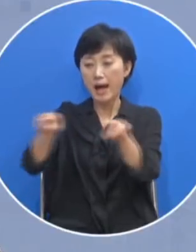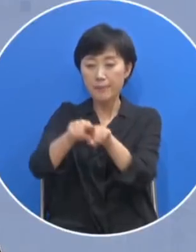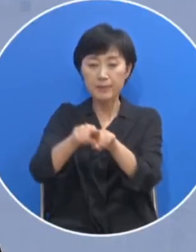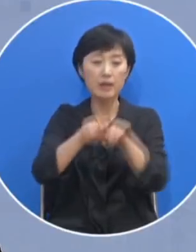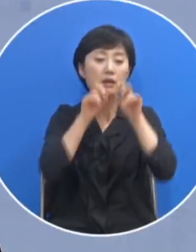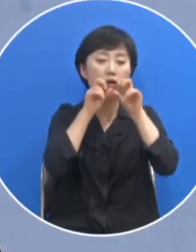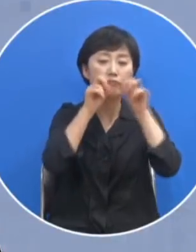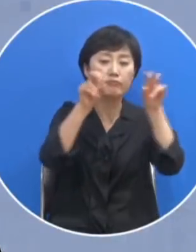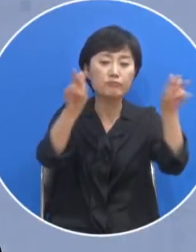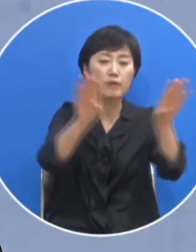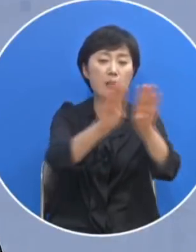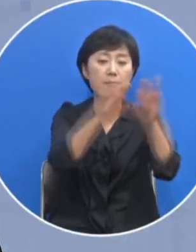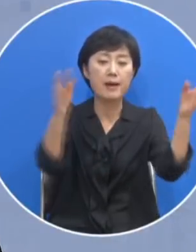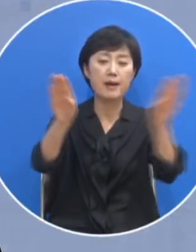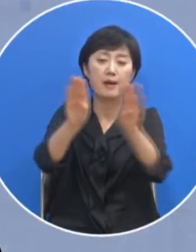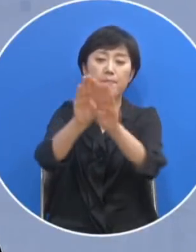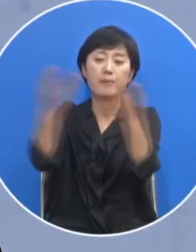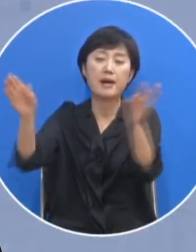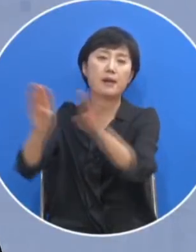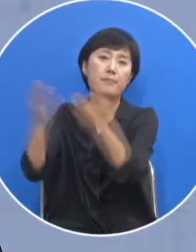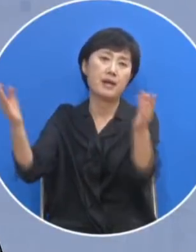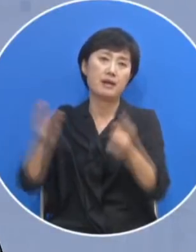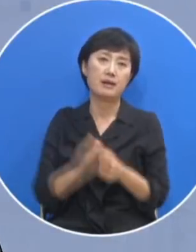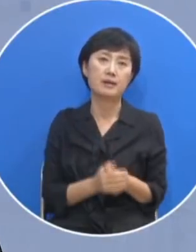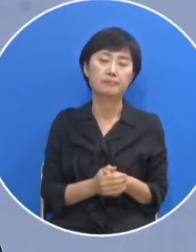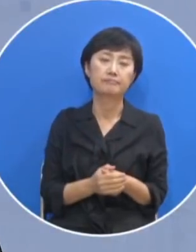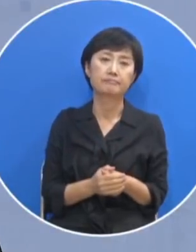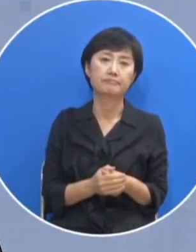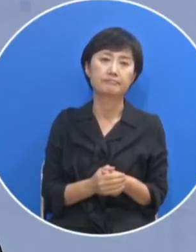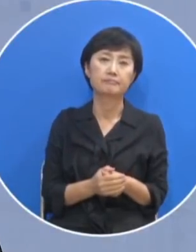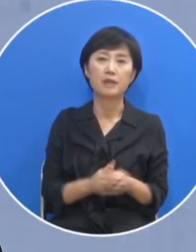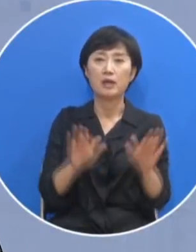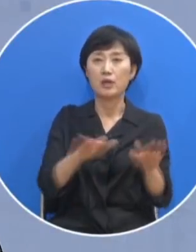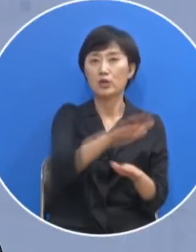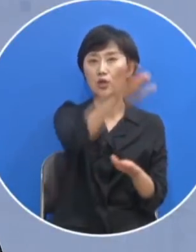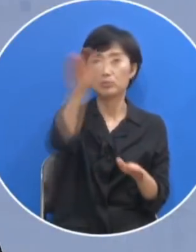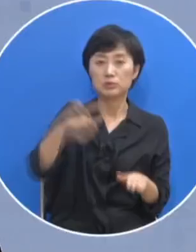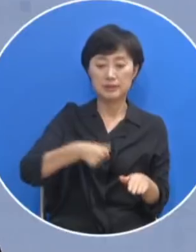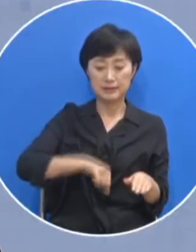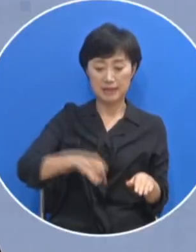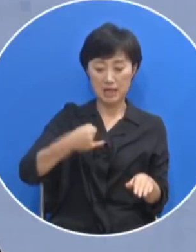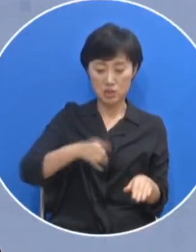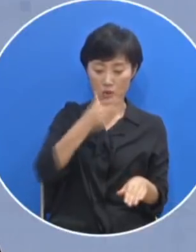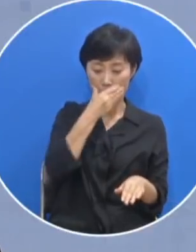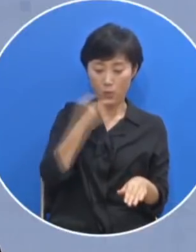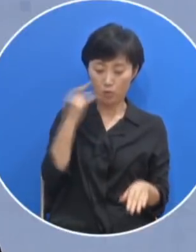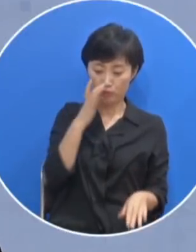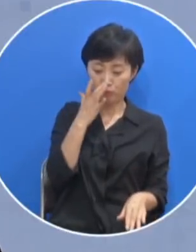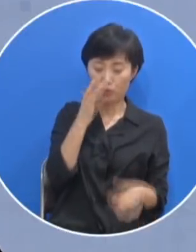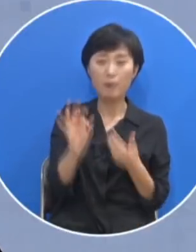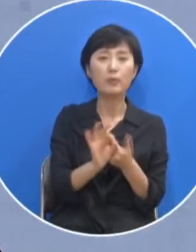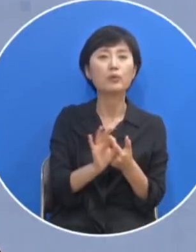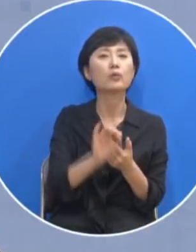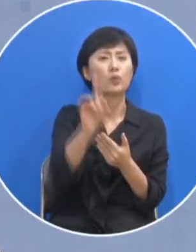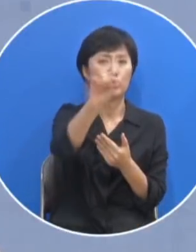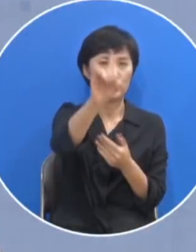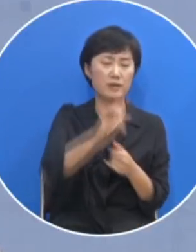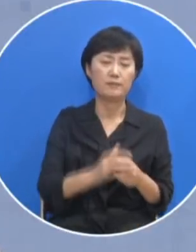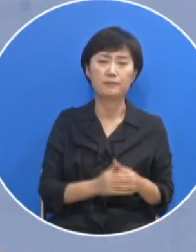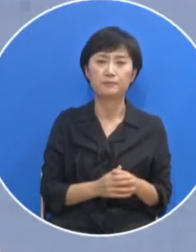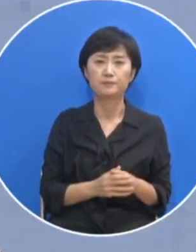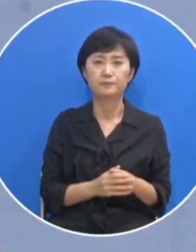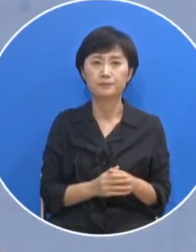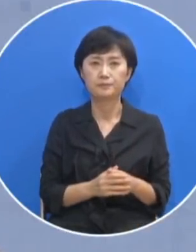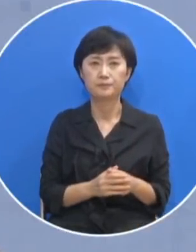포팅 입어 금 전혀 모르는 부대들이 어떻게 되겠습니까 한번 확인했습니다 verso 위 뭐 땐